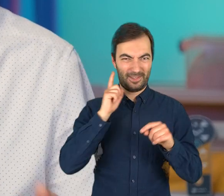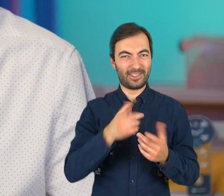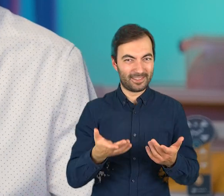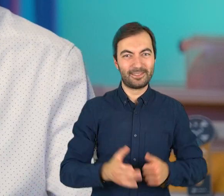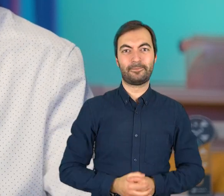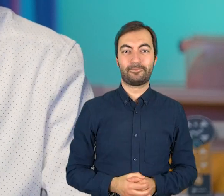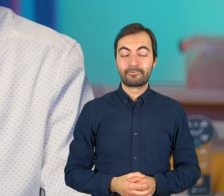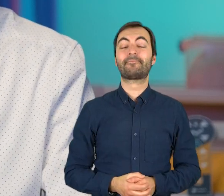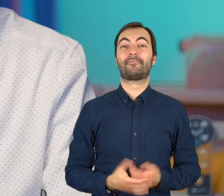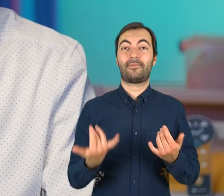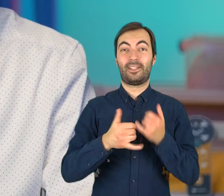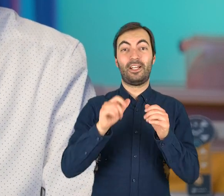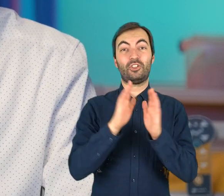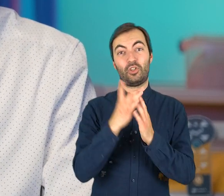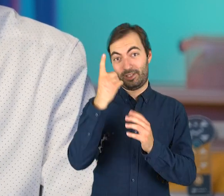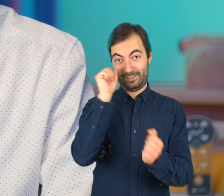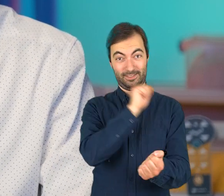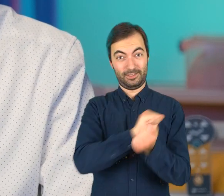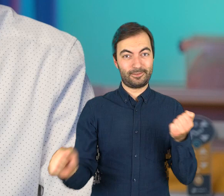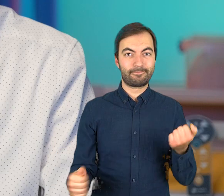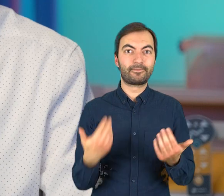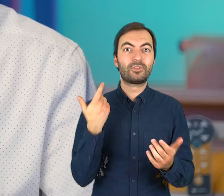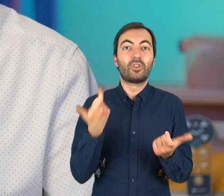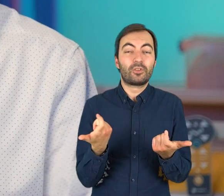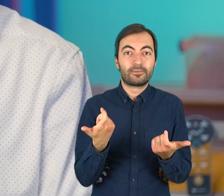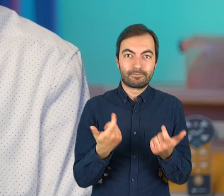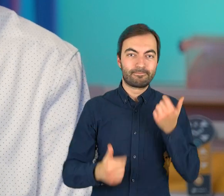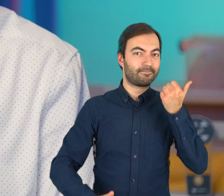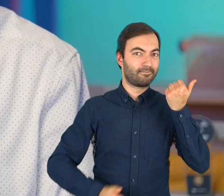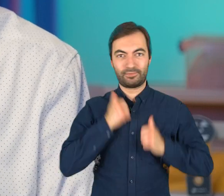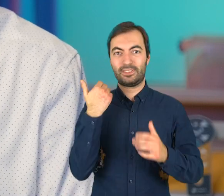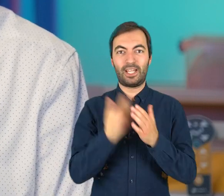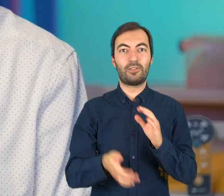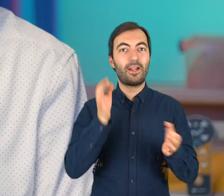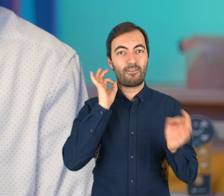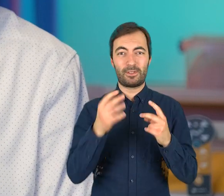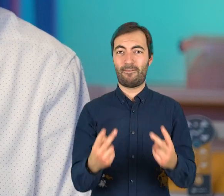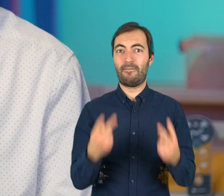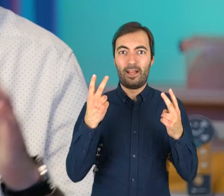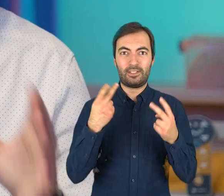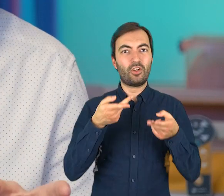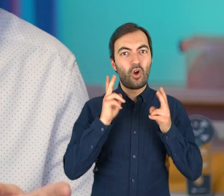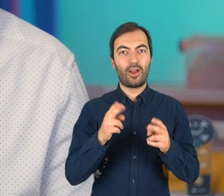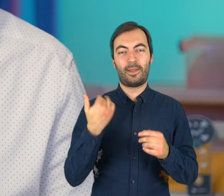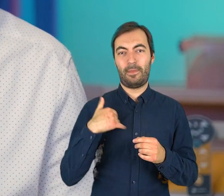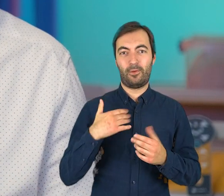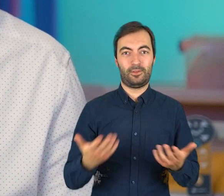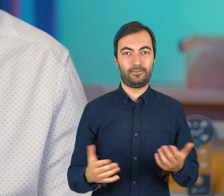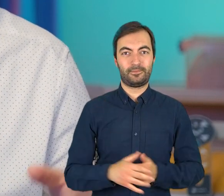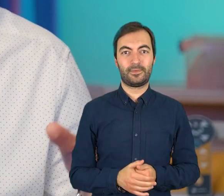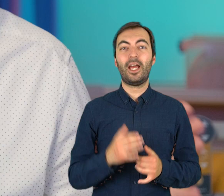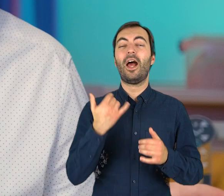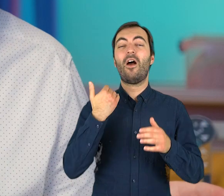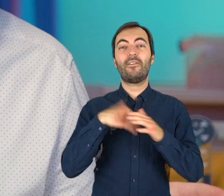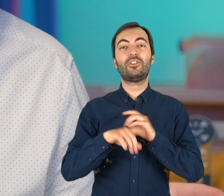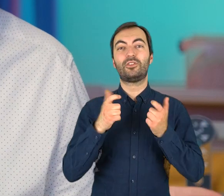że bezpowrotnie tracimy informacje o konkretnym białku. Wyjściem jest kopiowanie książek. Tak, by oryginał